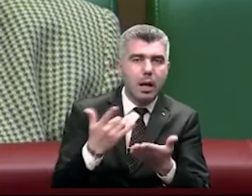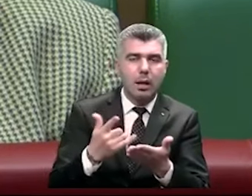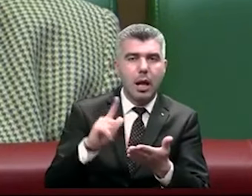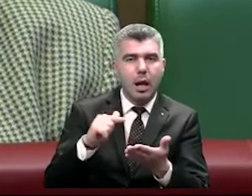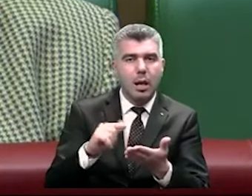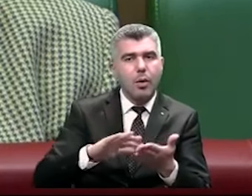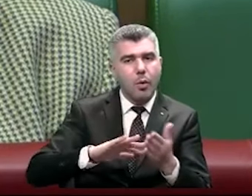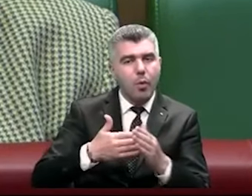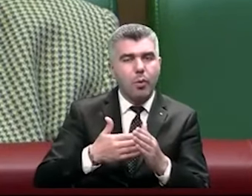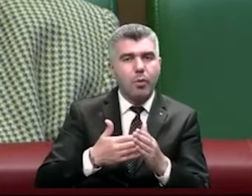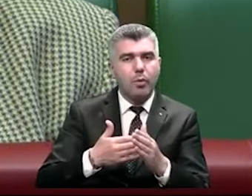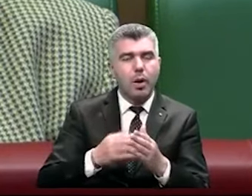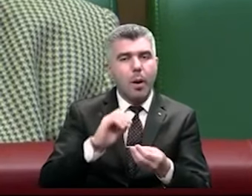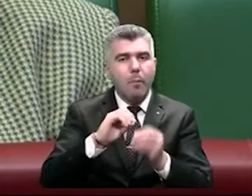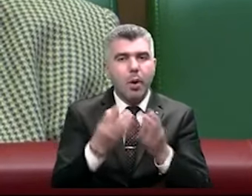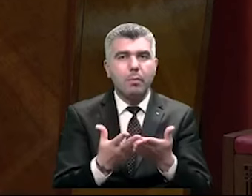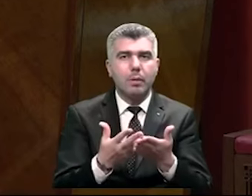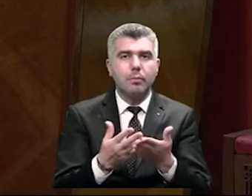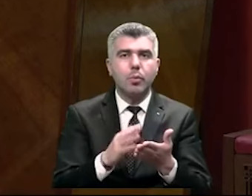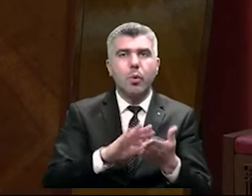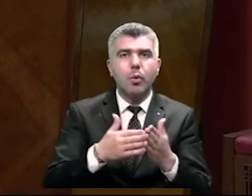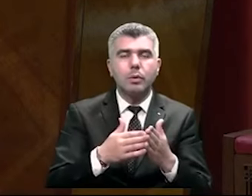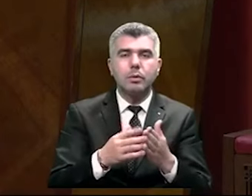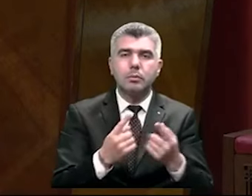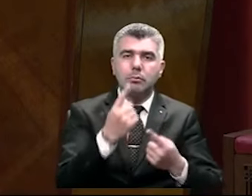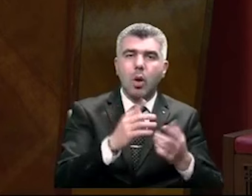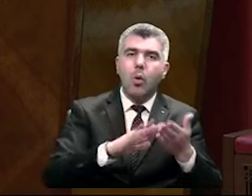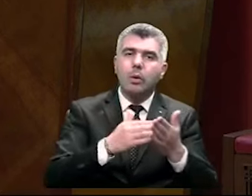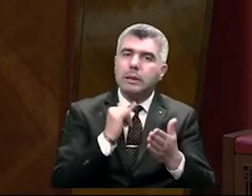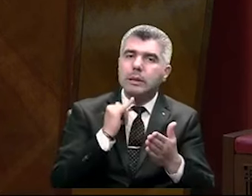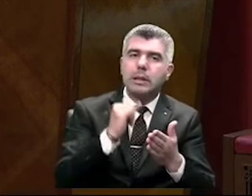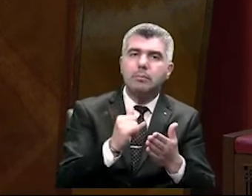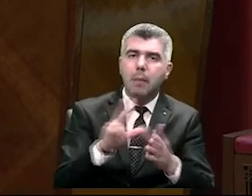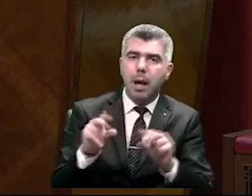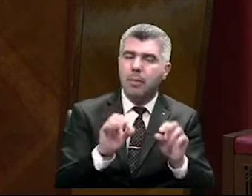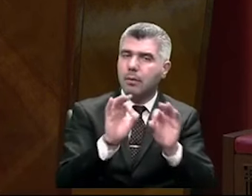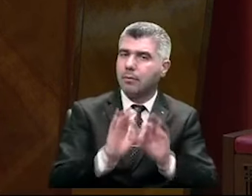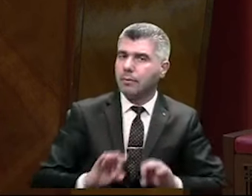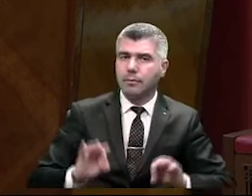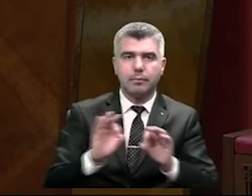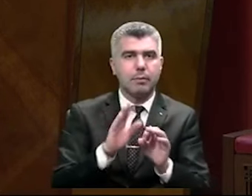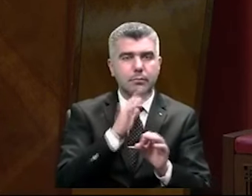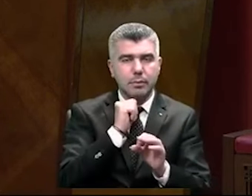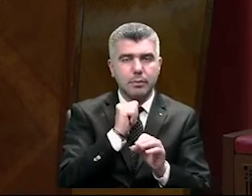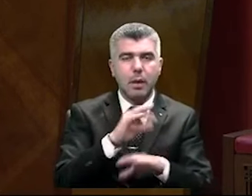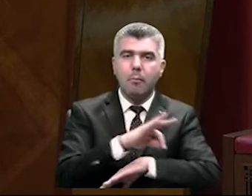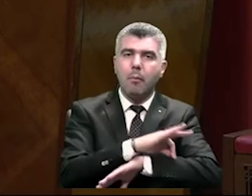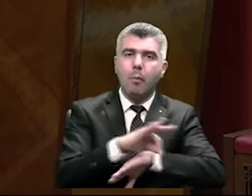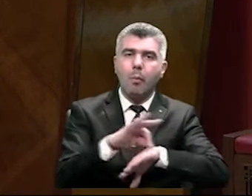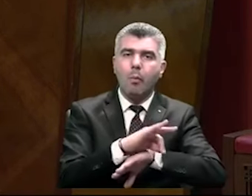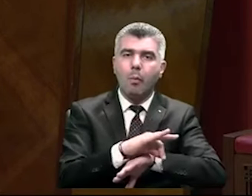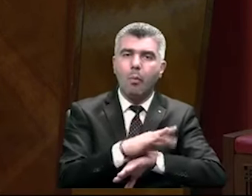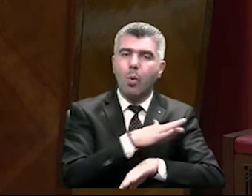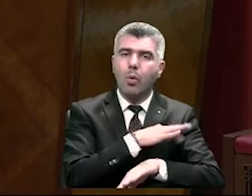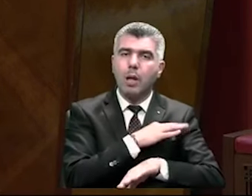داخل القاعه واذا وقع شي مشكل راه تيجيب الله المشكل دا مطروح اما بخصوص الموارد البشريه ديال المكتب